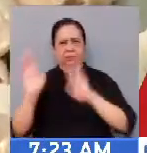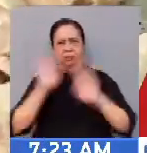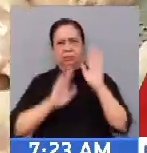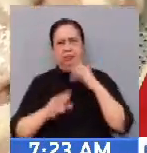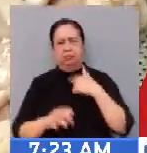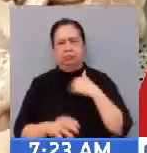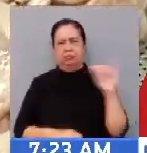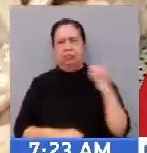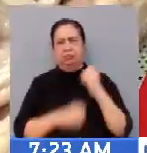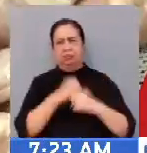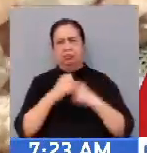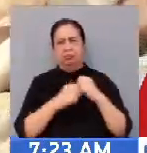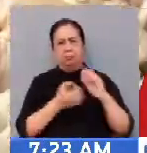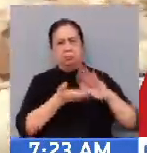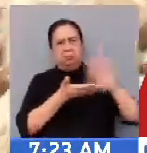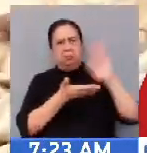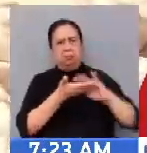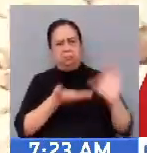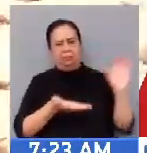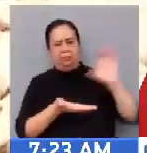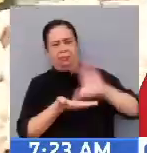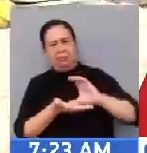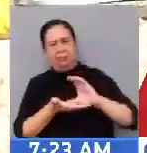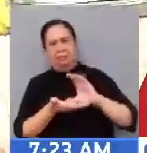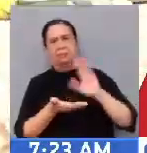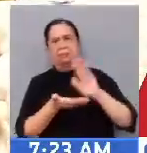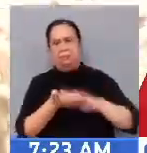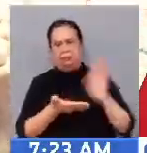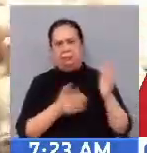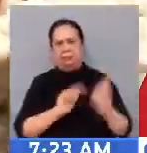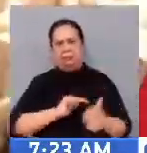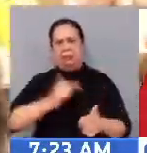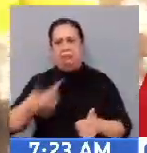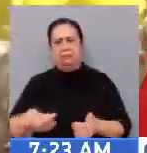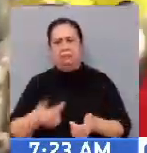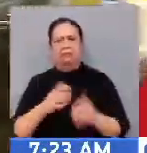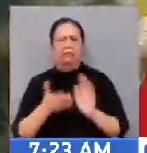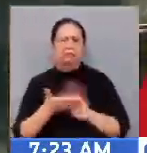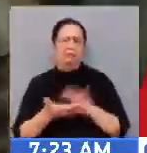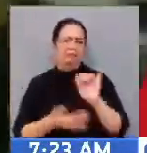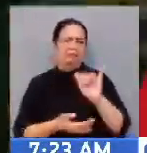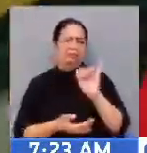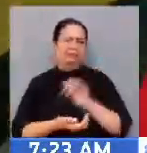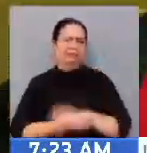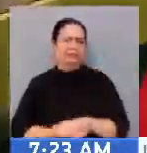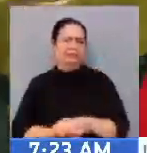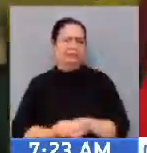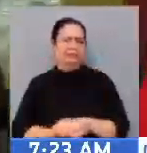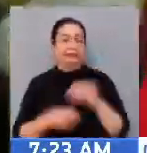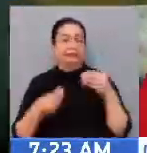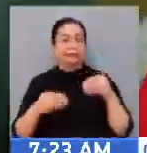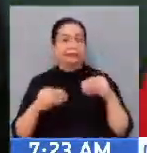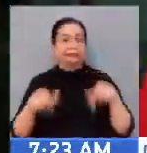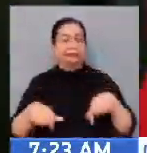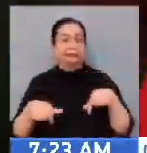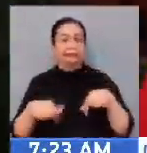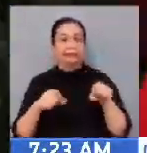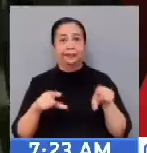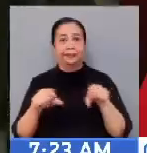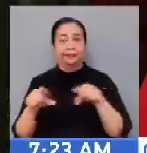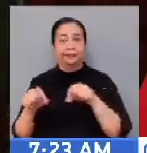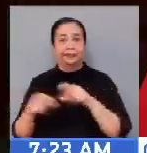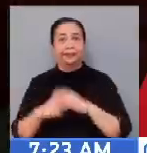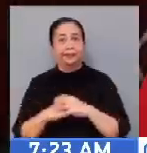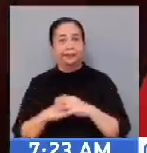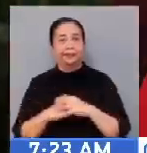ng puhunan. Oh, nga yan na dahil na naman. Lahat pala. Mga nagbebenta ho dito ng ibang paninda dito sa